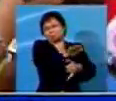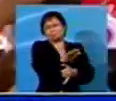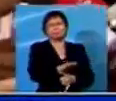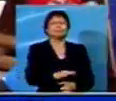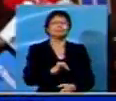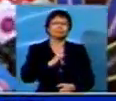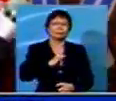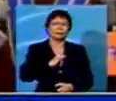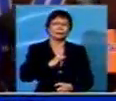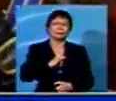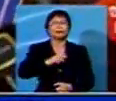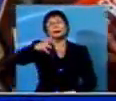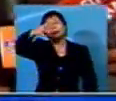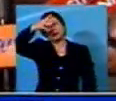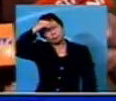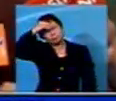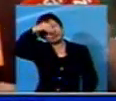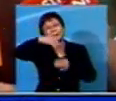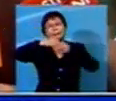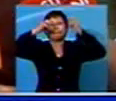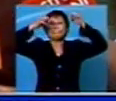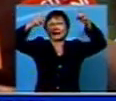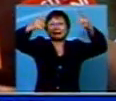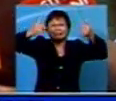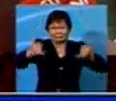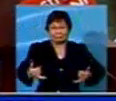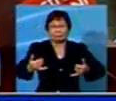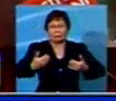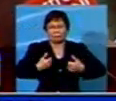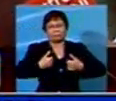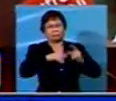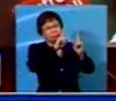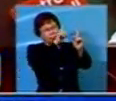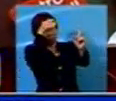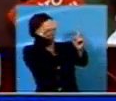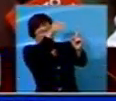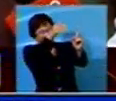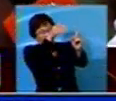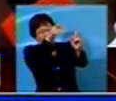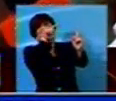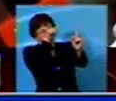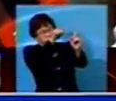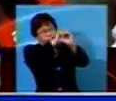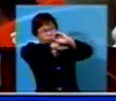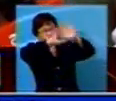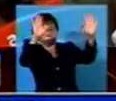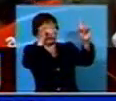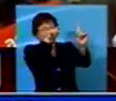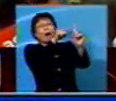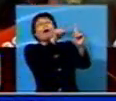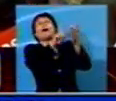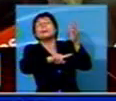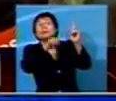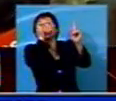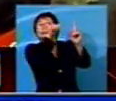saya dapati dalam pendidikan kita hari ini mempunyai satu matlamat yang begitu jelas sekali apabila apa